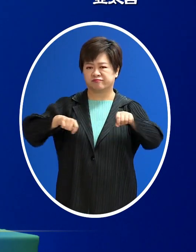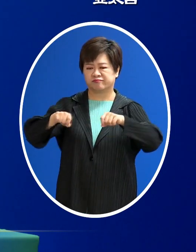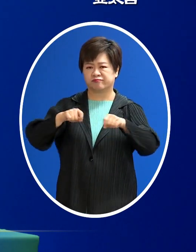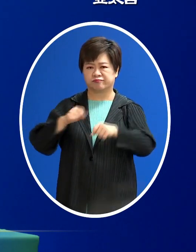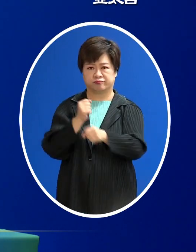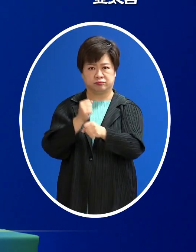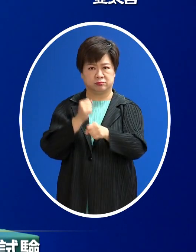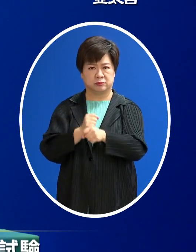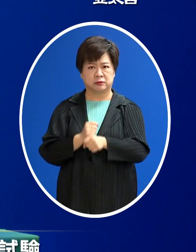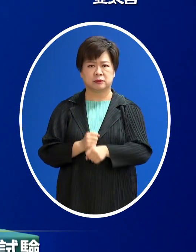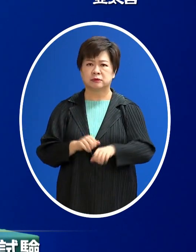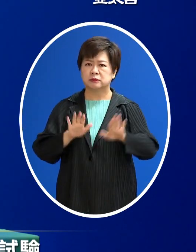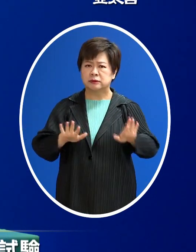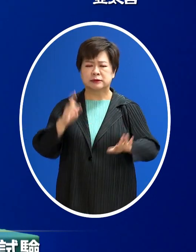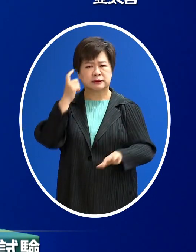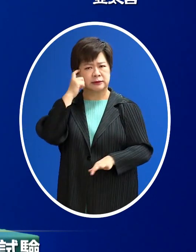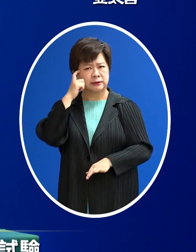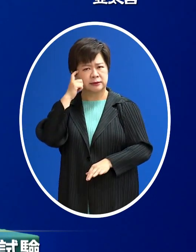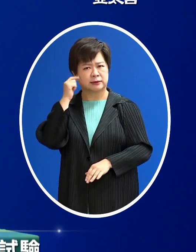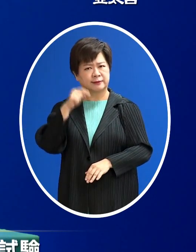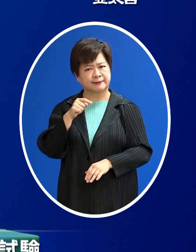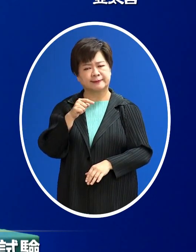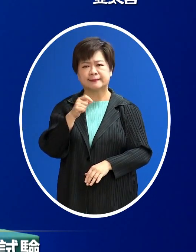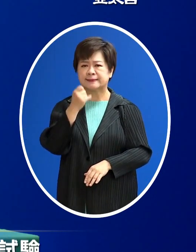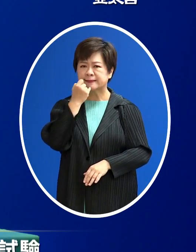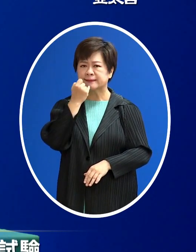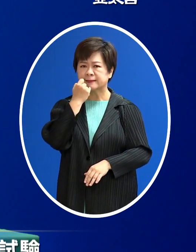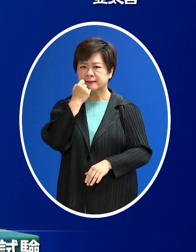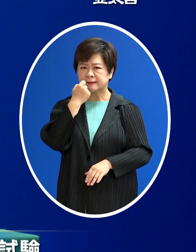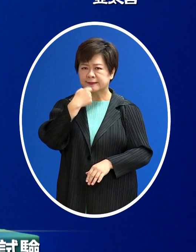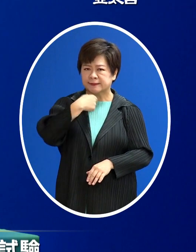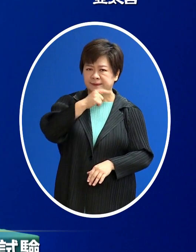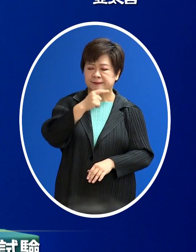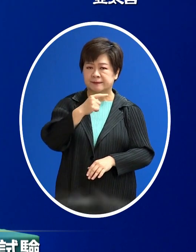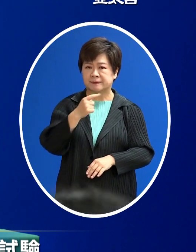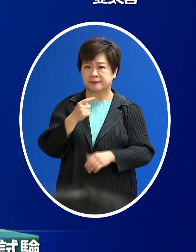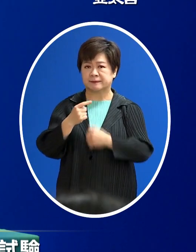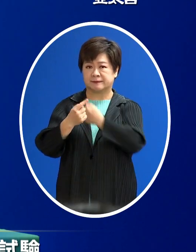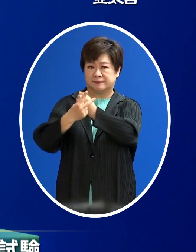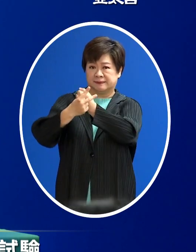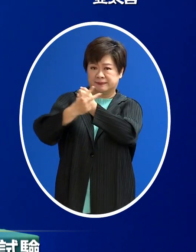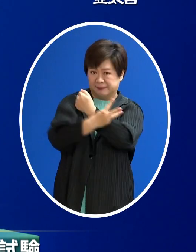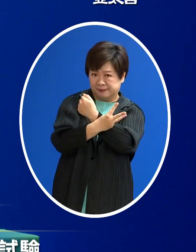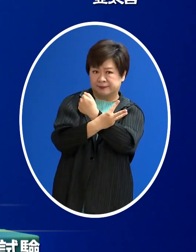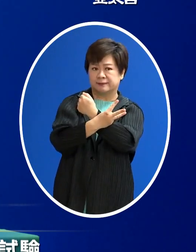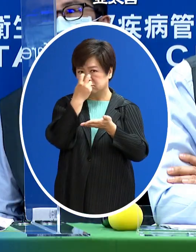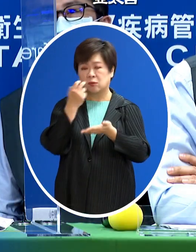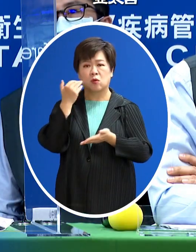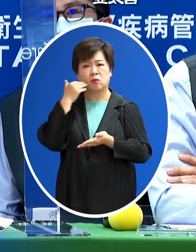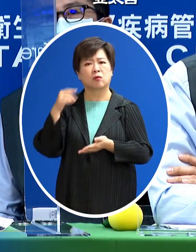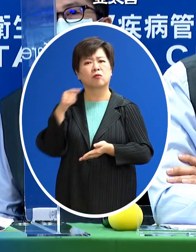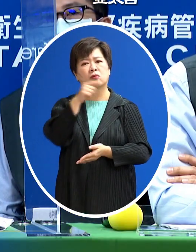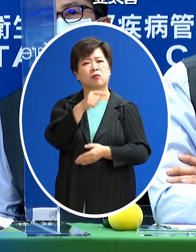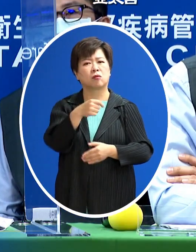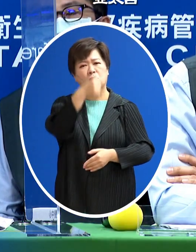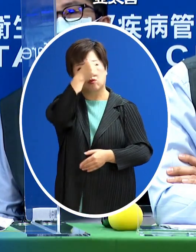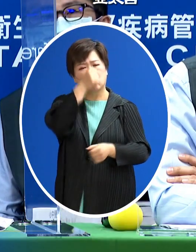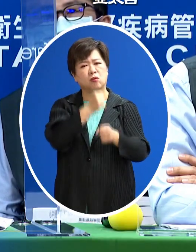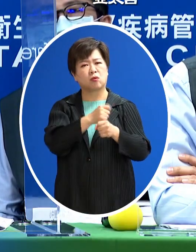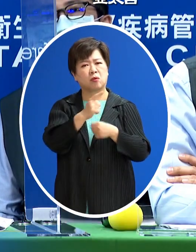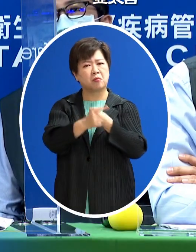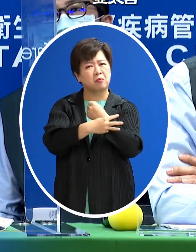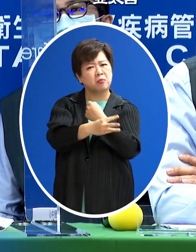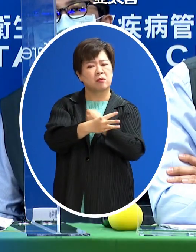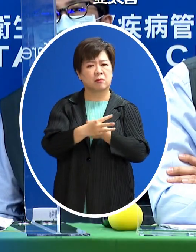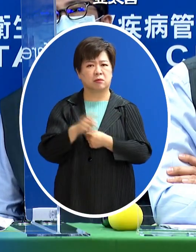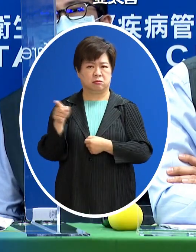考量到他也可以继续再去执行第三期的临床试验， 他自己要去做一个相